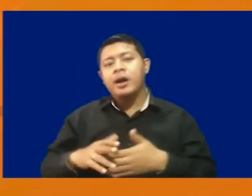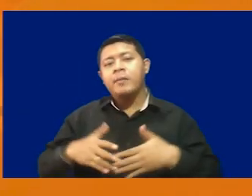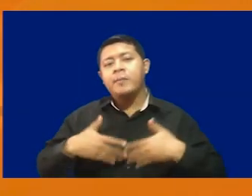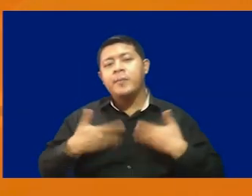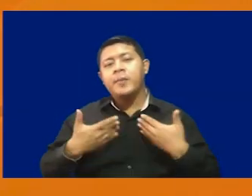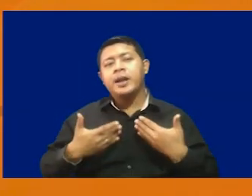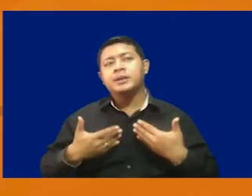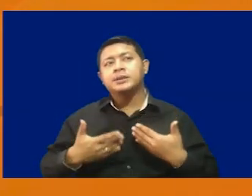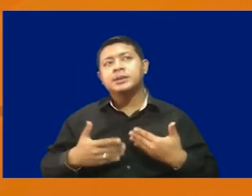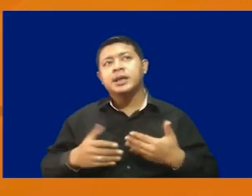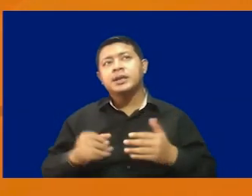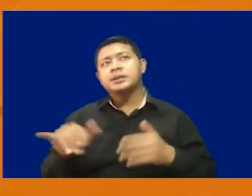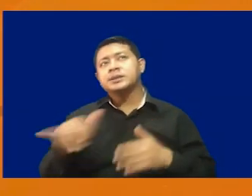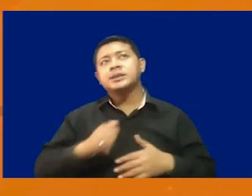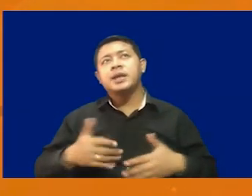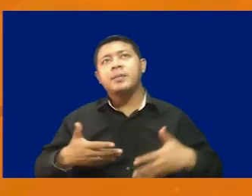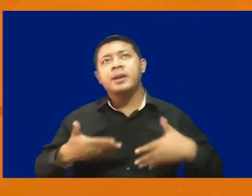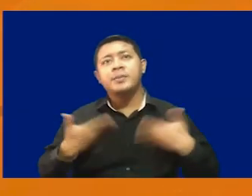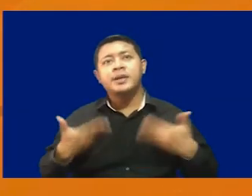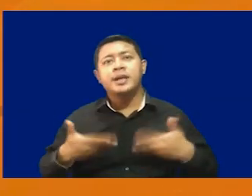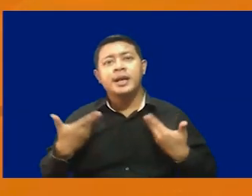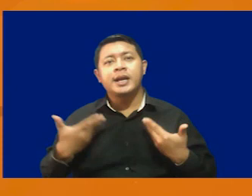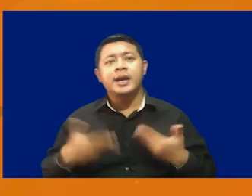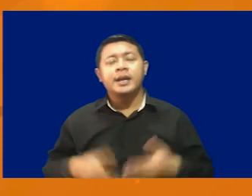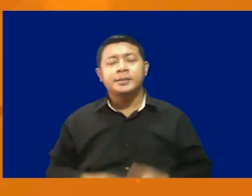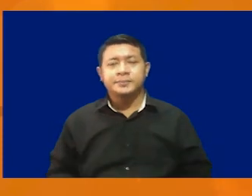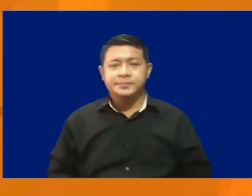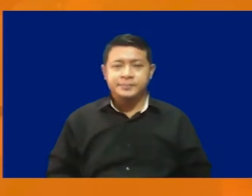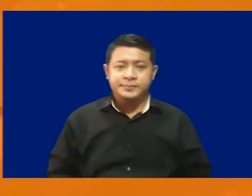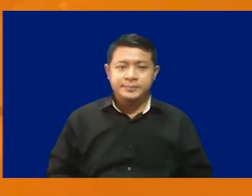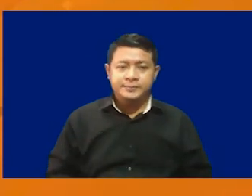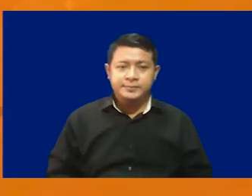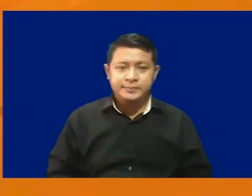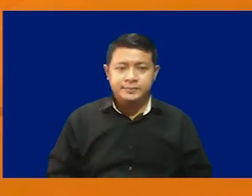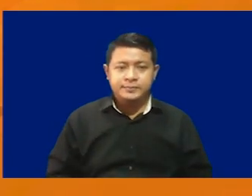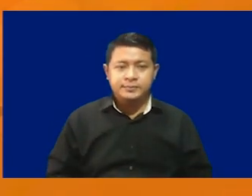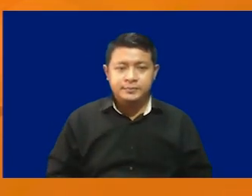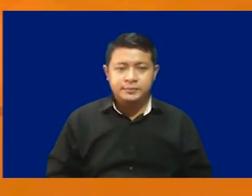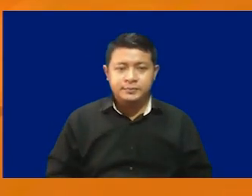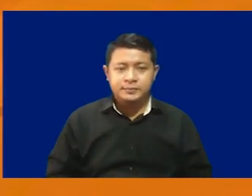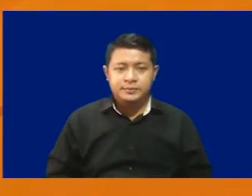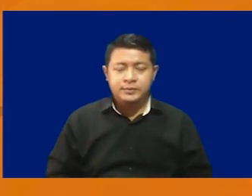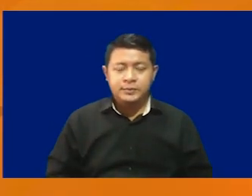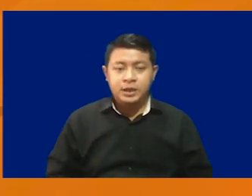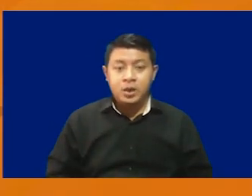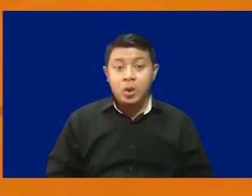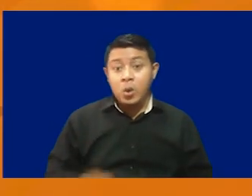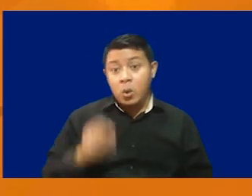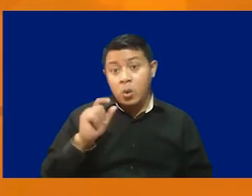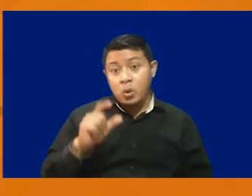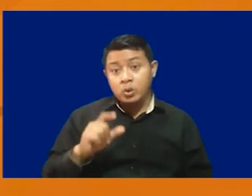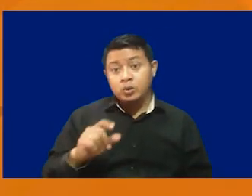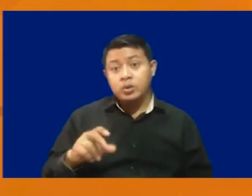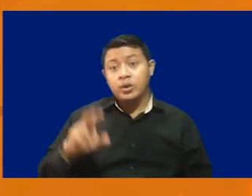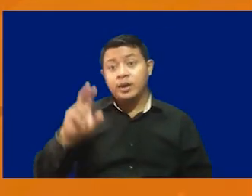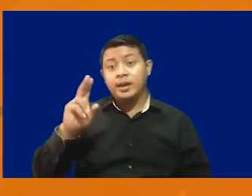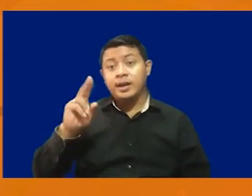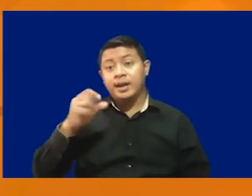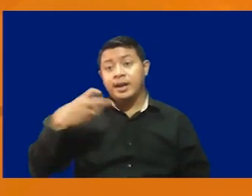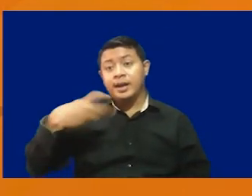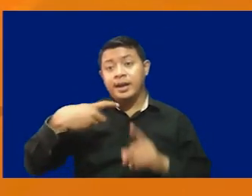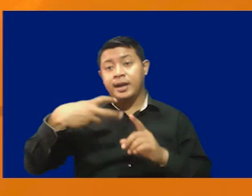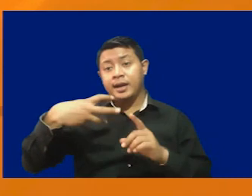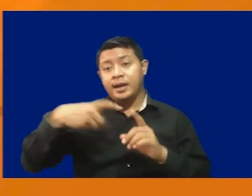kita, lebih membuat sesama kita merasa bernilai, mencintai mereka juga mendengarkan mereka lebih lagi. Nah, saudara-saudari